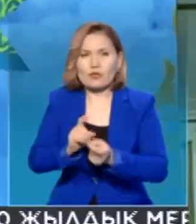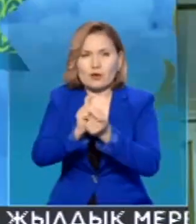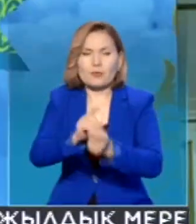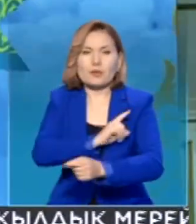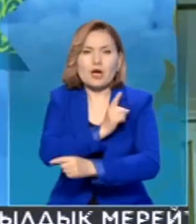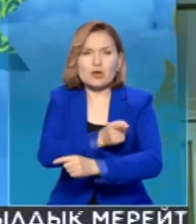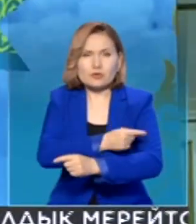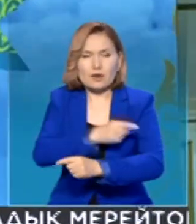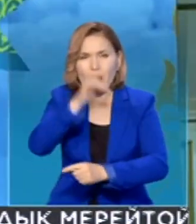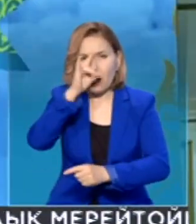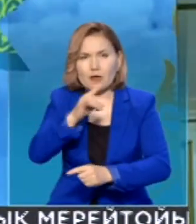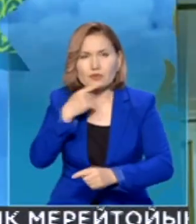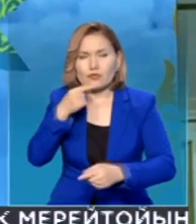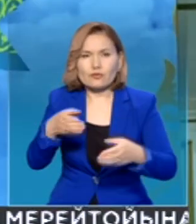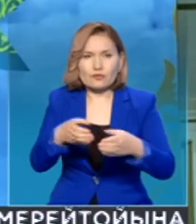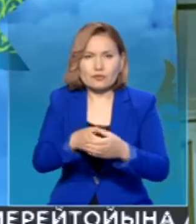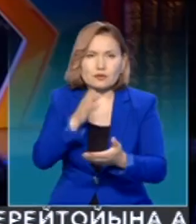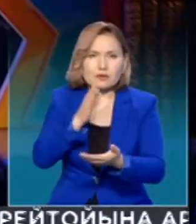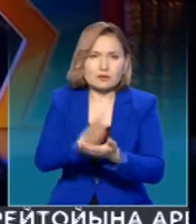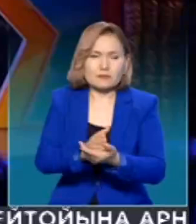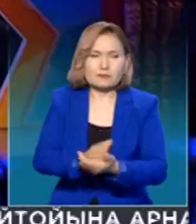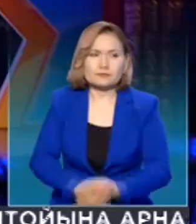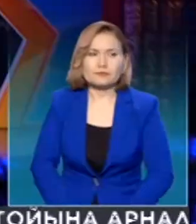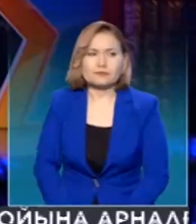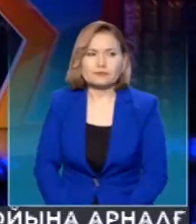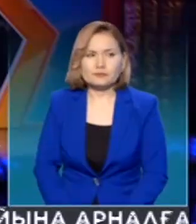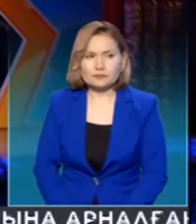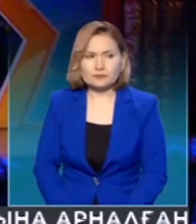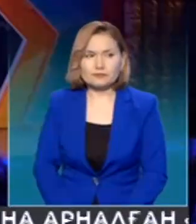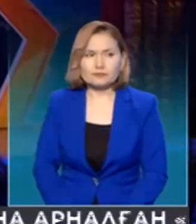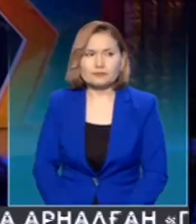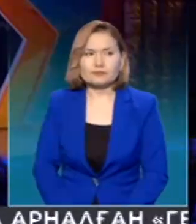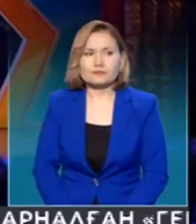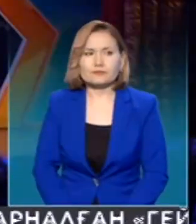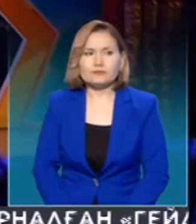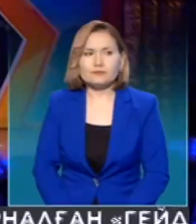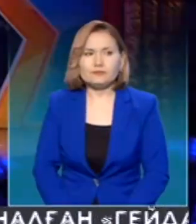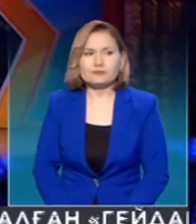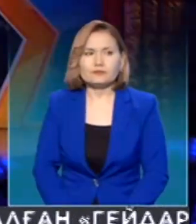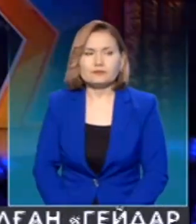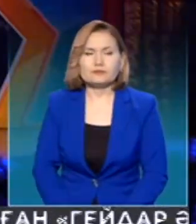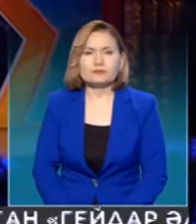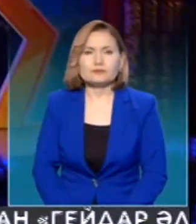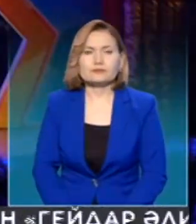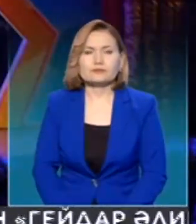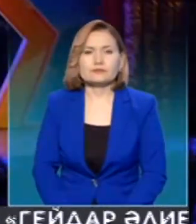тойтарсыз беретін күшке ие болып отыр. Ғани Қалмаханов, Нұрлан Нұрбек, Қазақстан ұлттық телеарнасы, Шымкент.